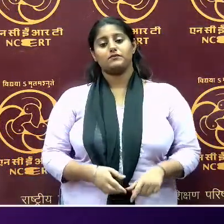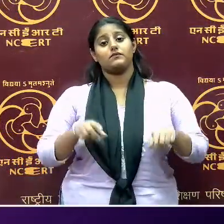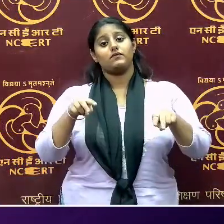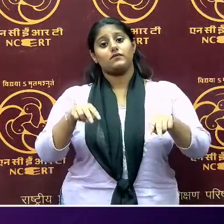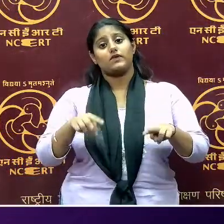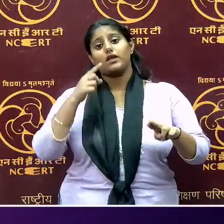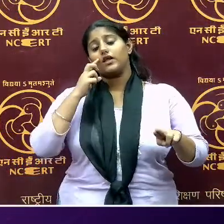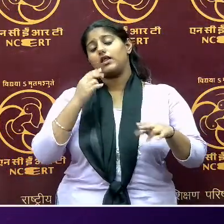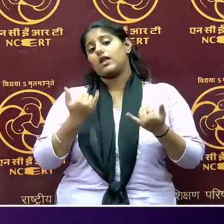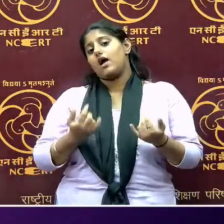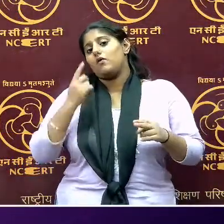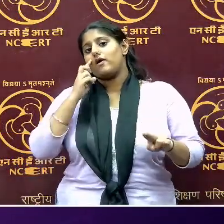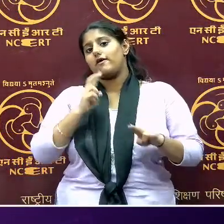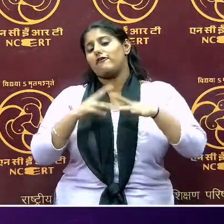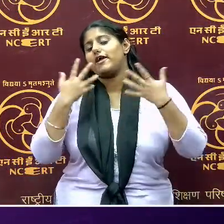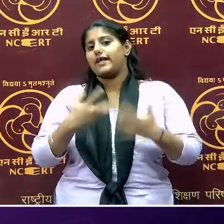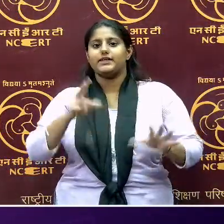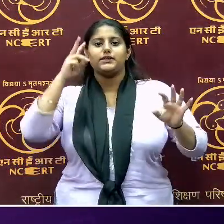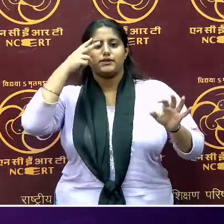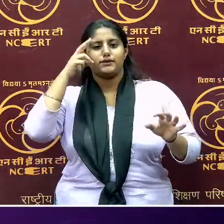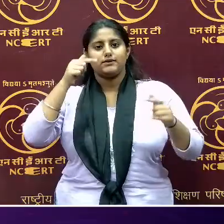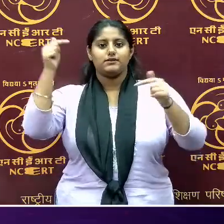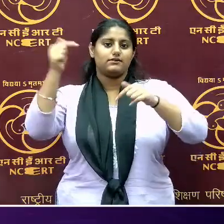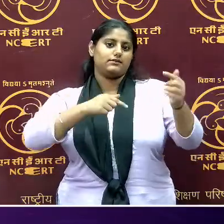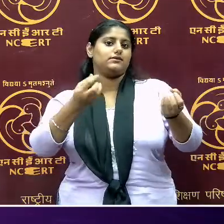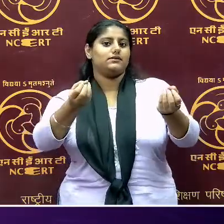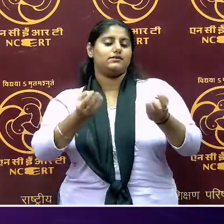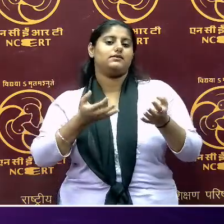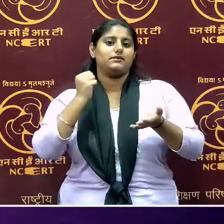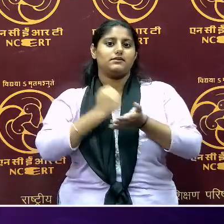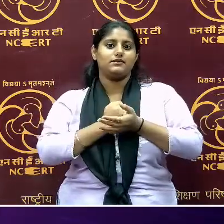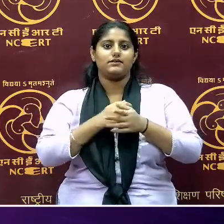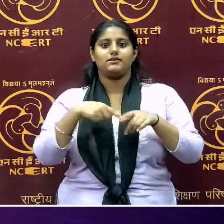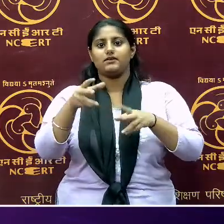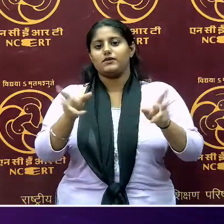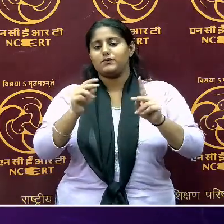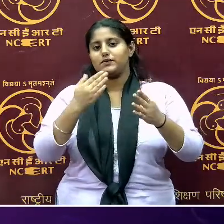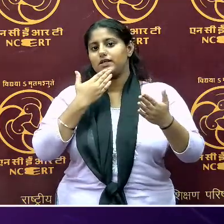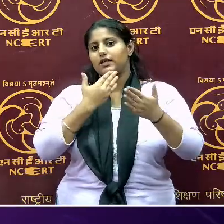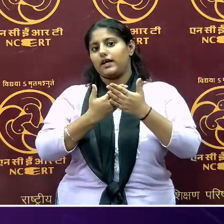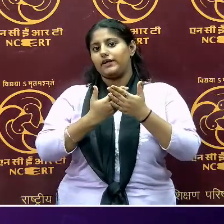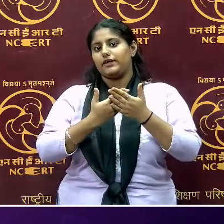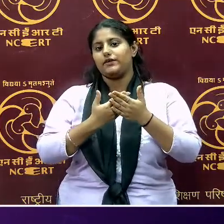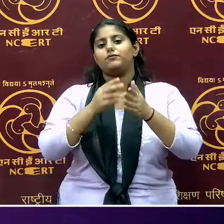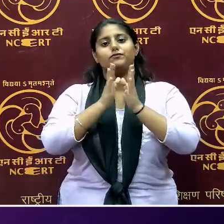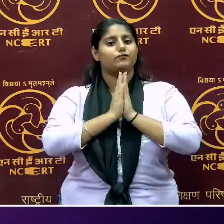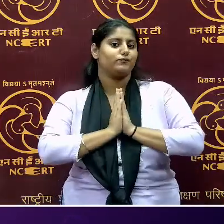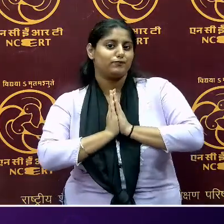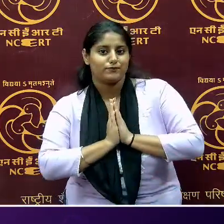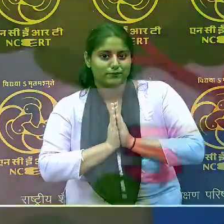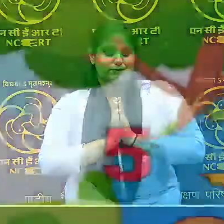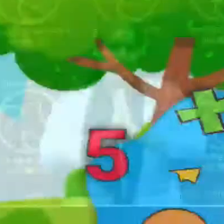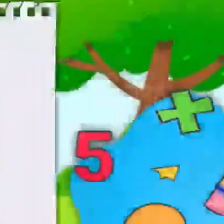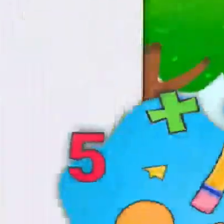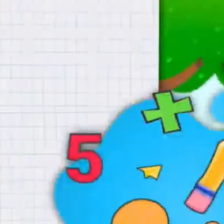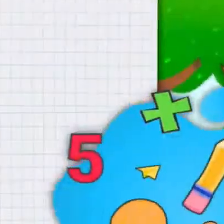अगर कोई भी क्वेरी हो तो आप कमेंट बॉक्स के जरिए ज़रूर पूछें. एंड वंस अगेन धन्यवाद एंड नमस्कार.